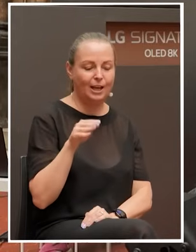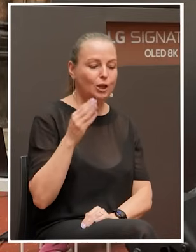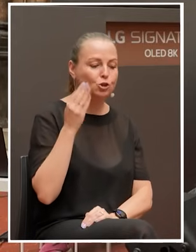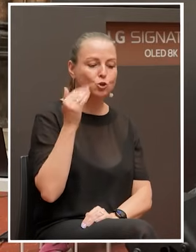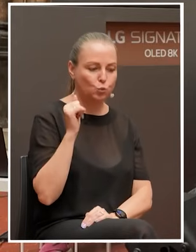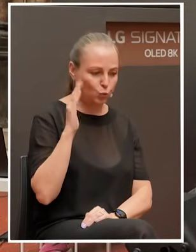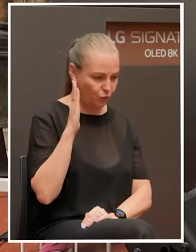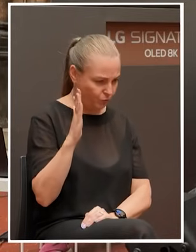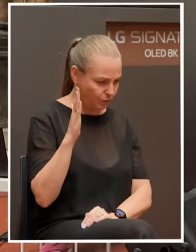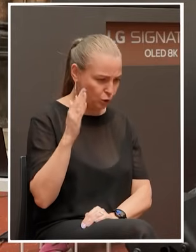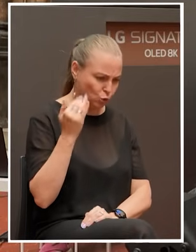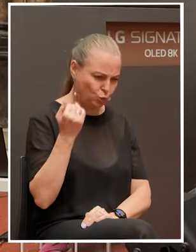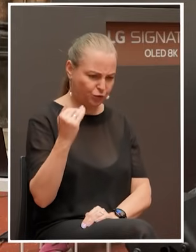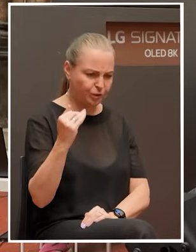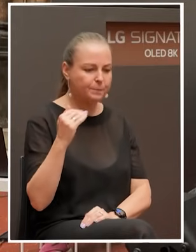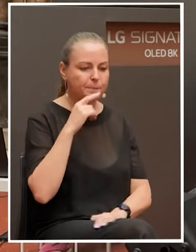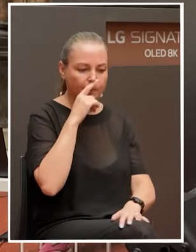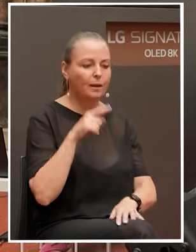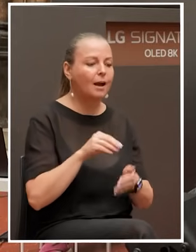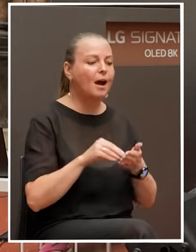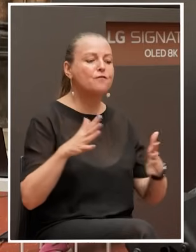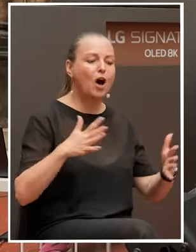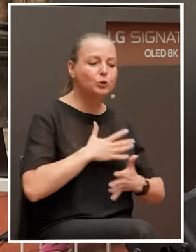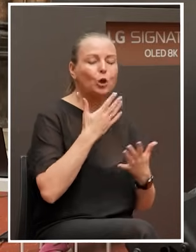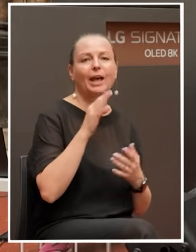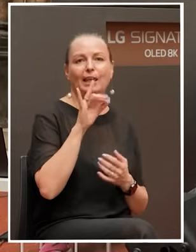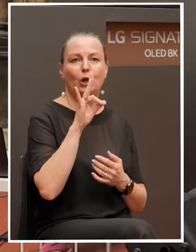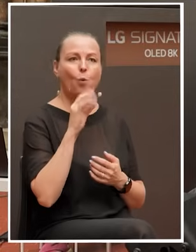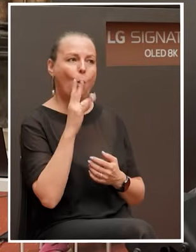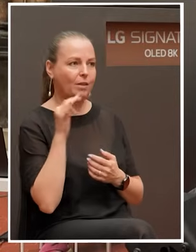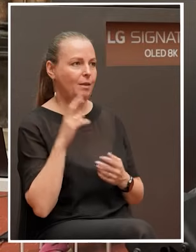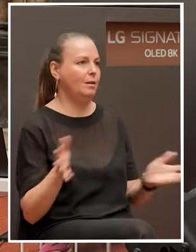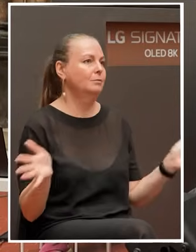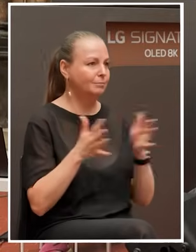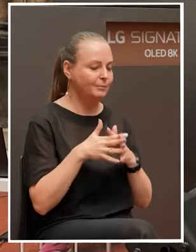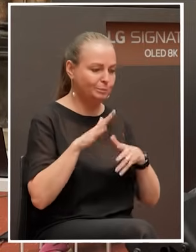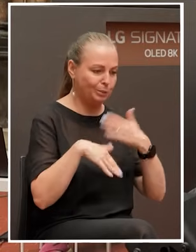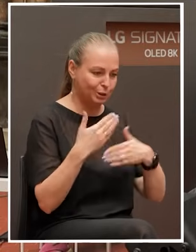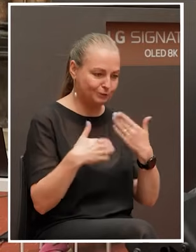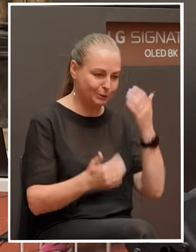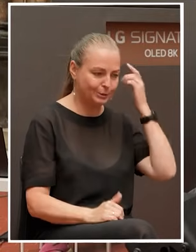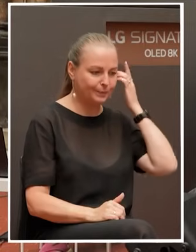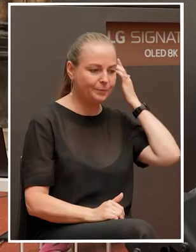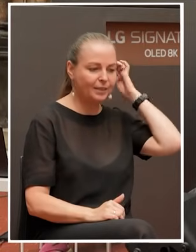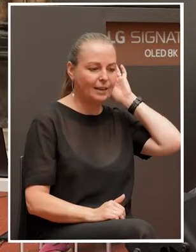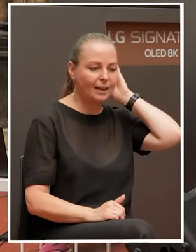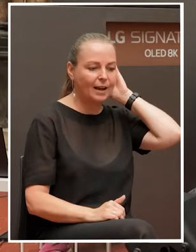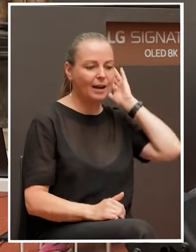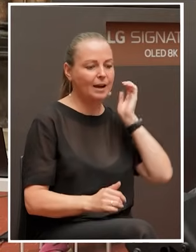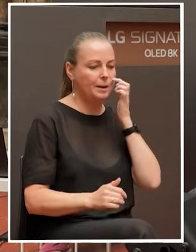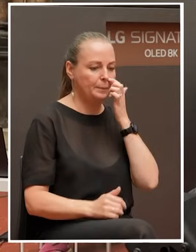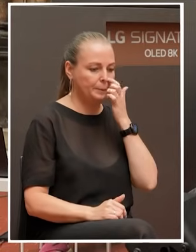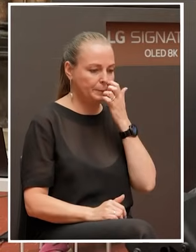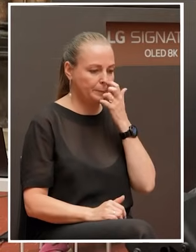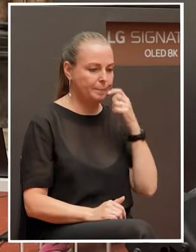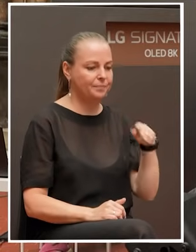Шуф пишет, и здесь восторг и ирония мешаются друг с другом. А вот особенно странная